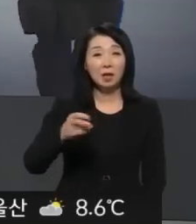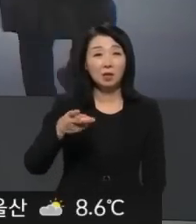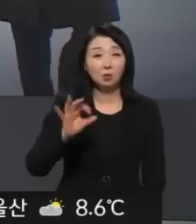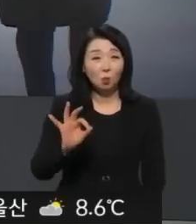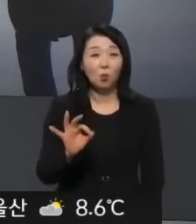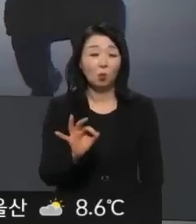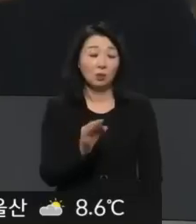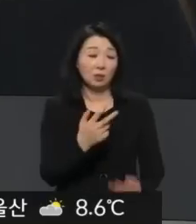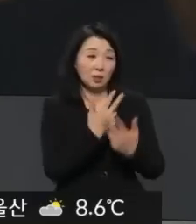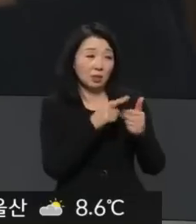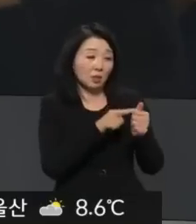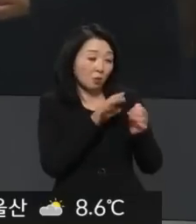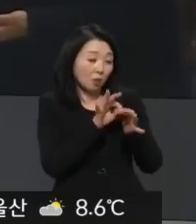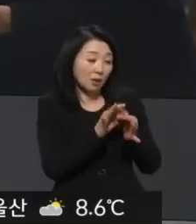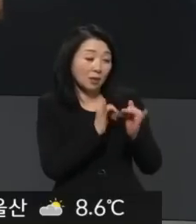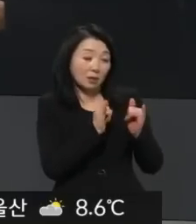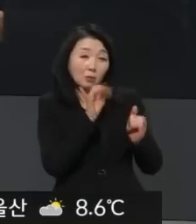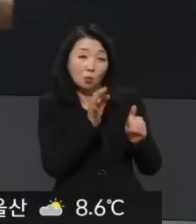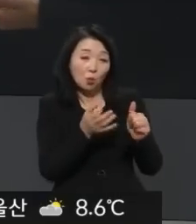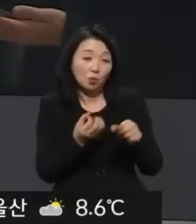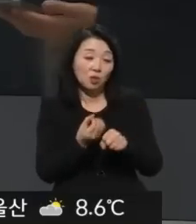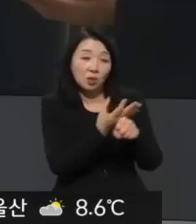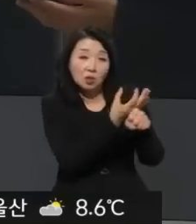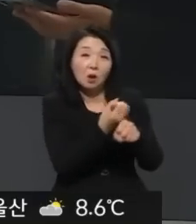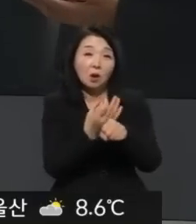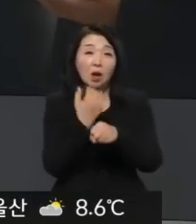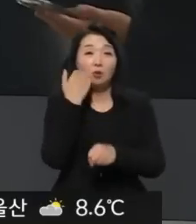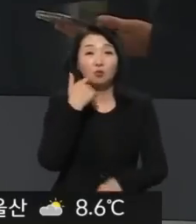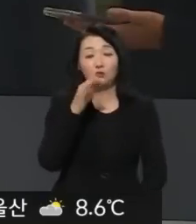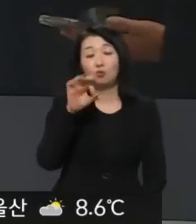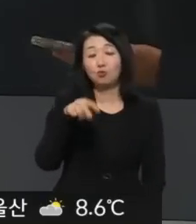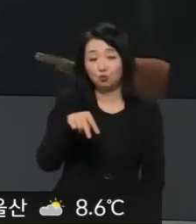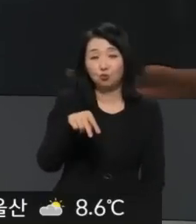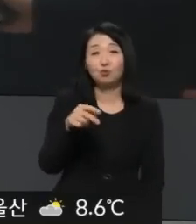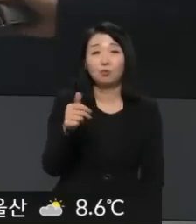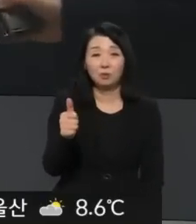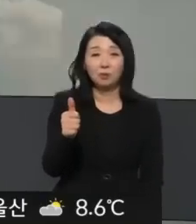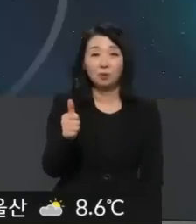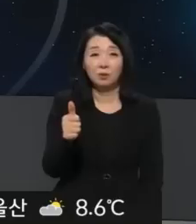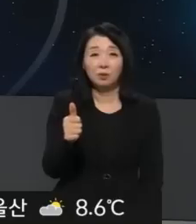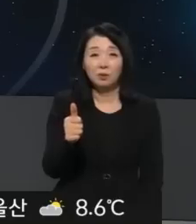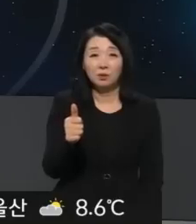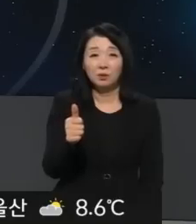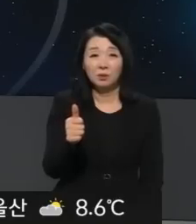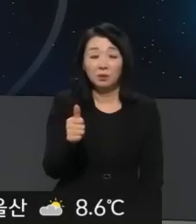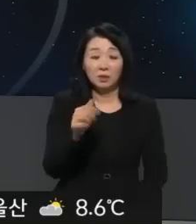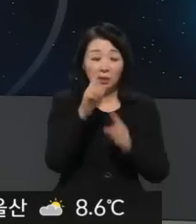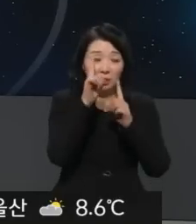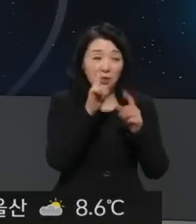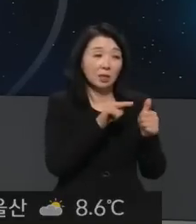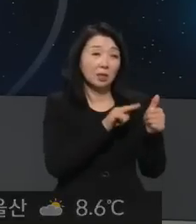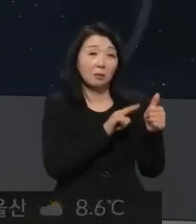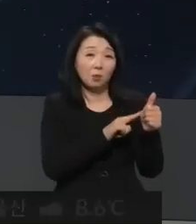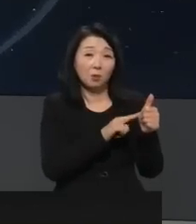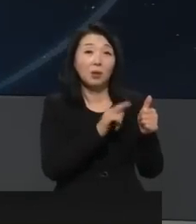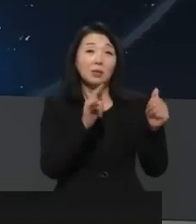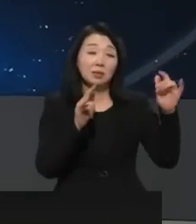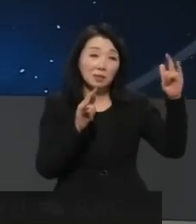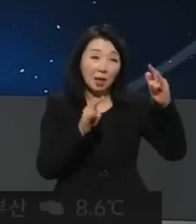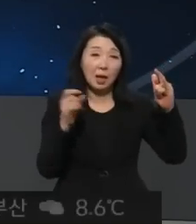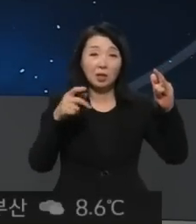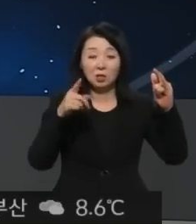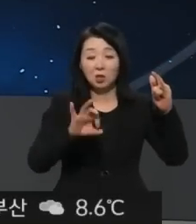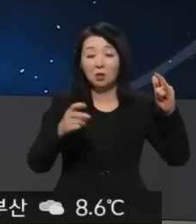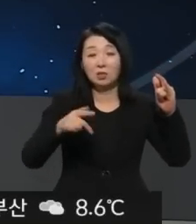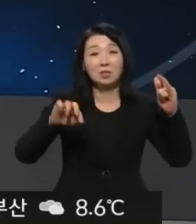측근들 사이에 돈을 전달하는 역할을 한 유 전 본부장이죠. 유 전 본부장은 우선 이 대표를 태양, 정진상 전